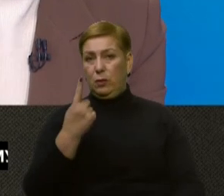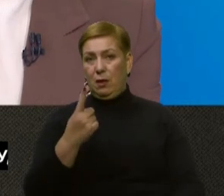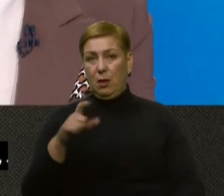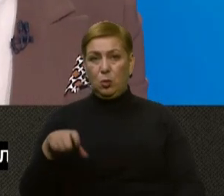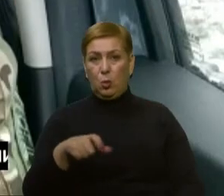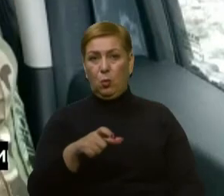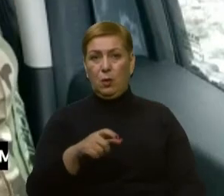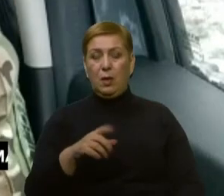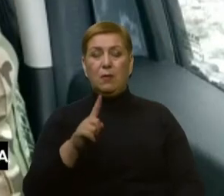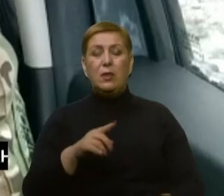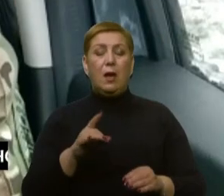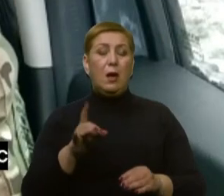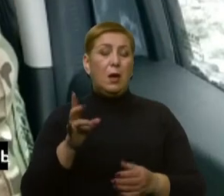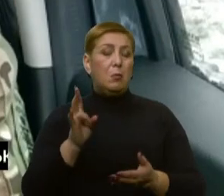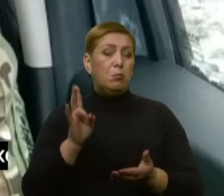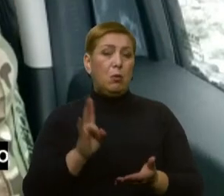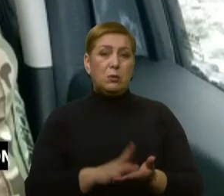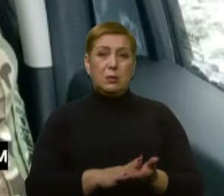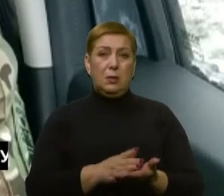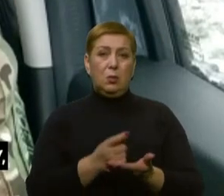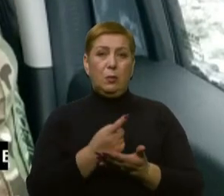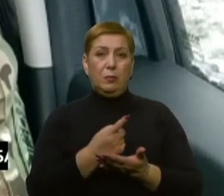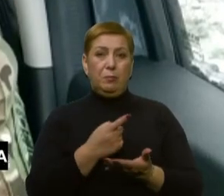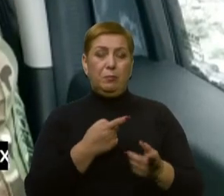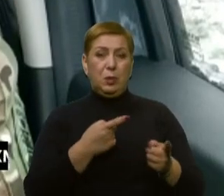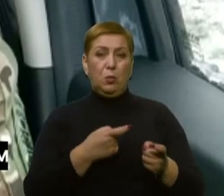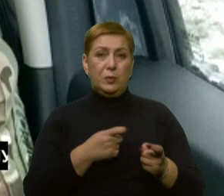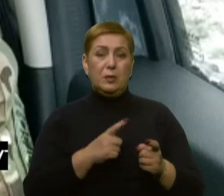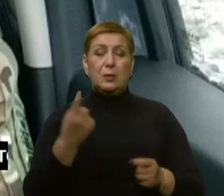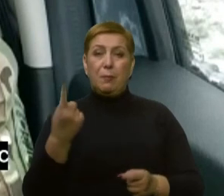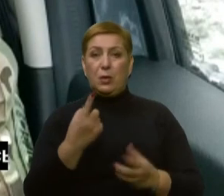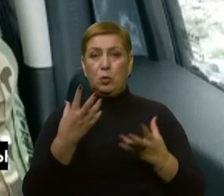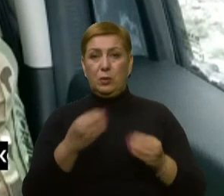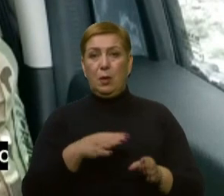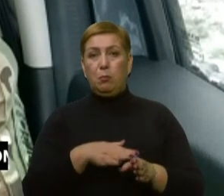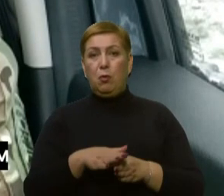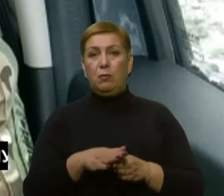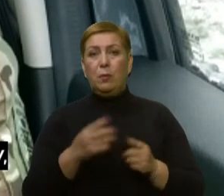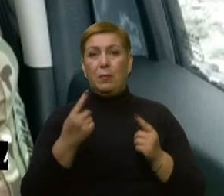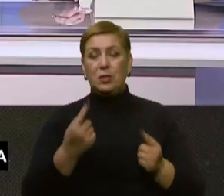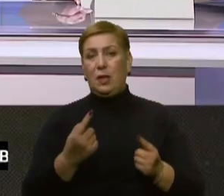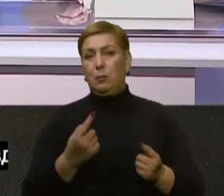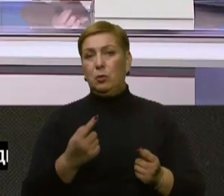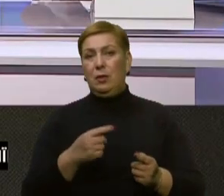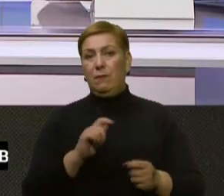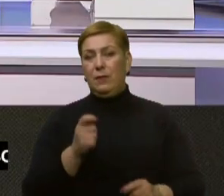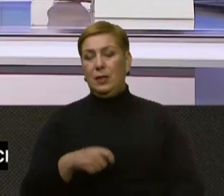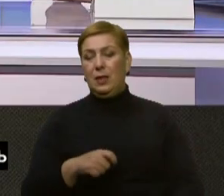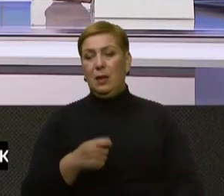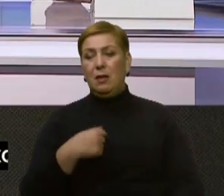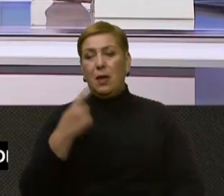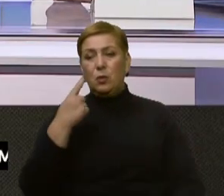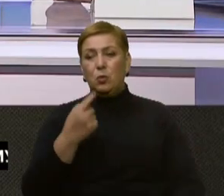і вона постійно під обстрілами з першого дня повномасштабної війни. Я думала, якісь все-таки бічні, якісь, хоч якісь